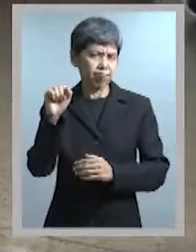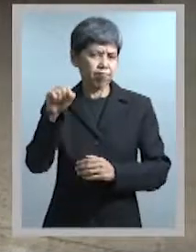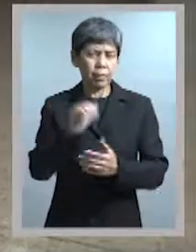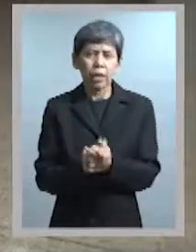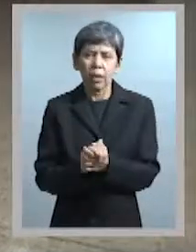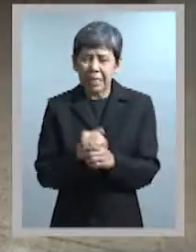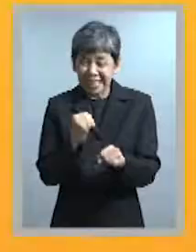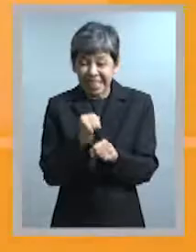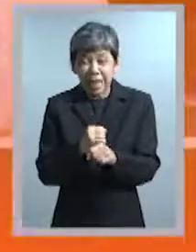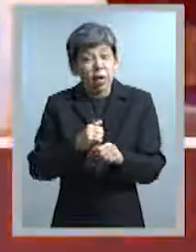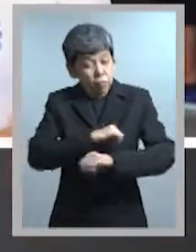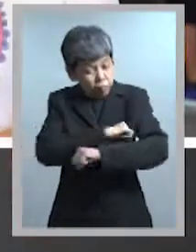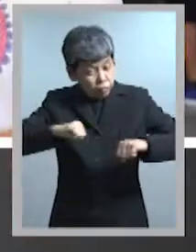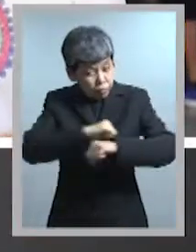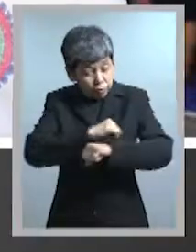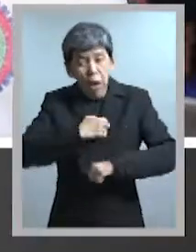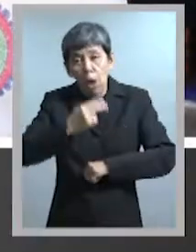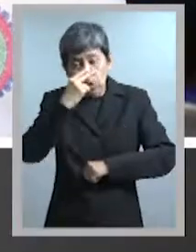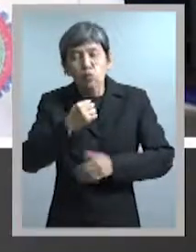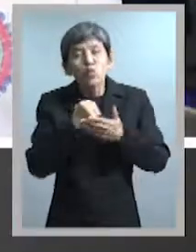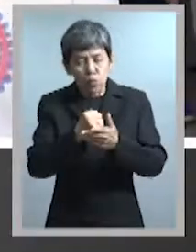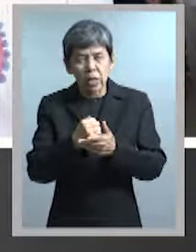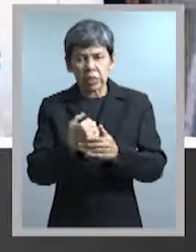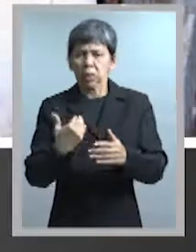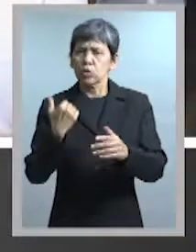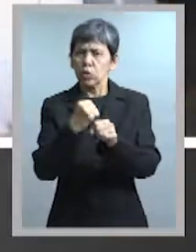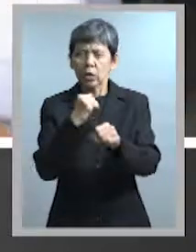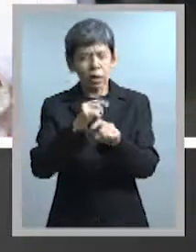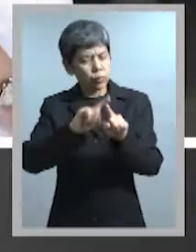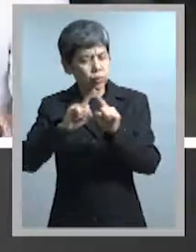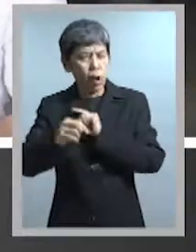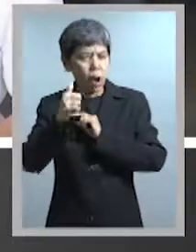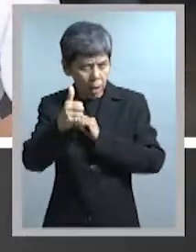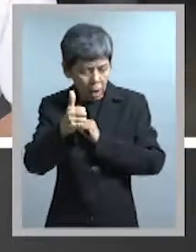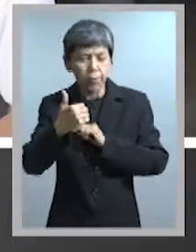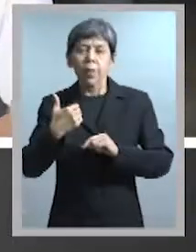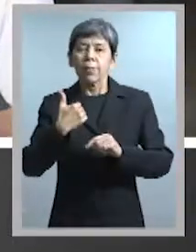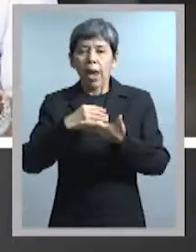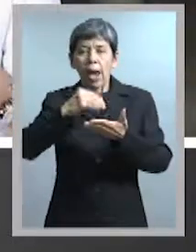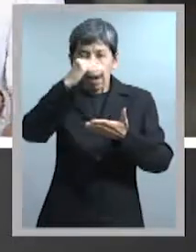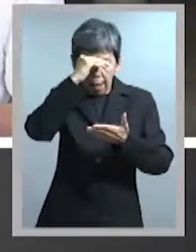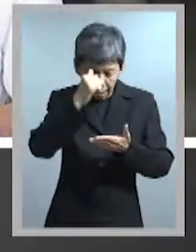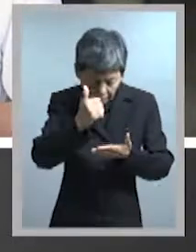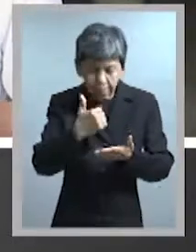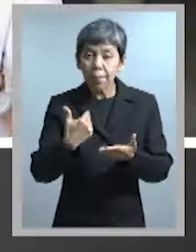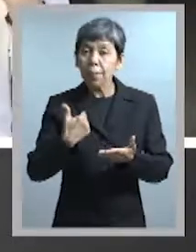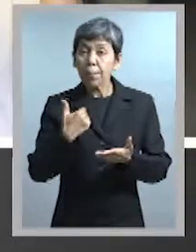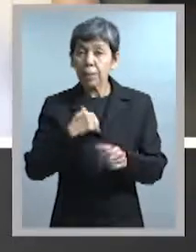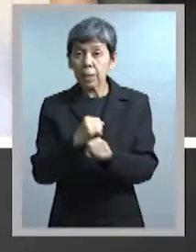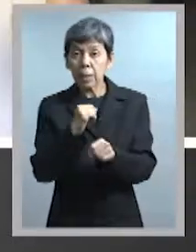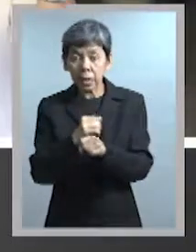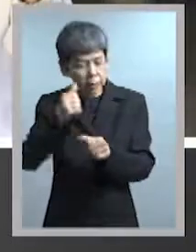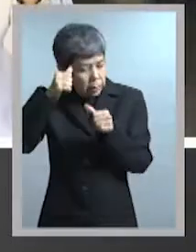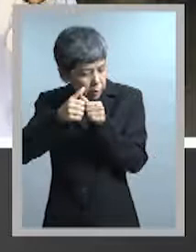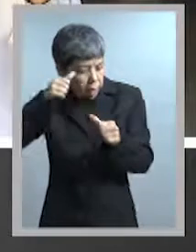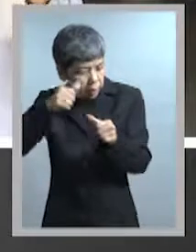ลำดับ การเล่นออกกำลังกายเนี่ยคุณแม่มองว่าช่วยพัฒนาในเรื่องต่างๆได้รวมถึงการเรียนนะคะมันทำให้